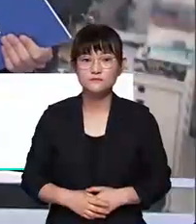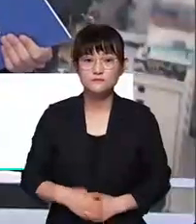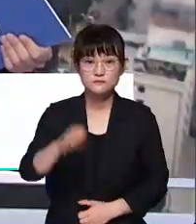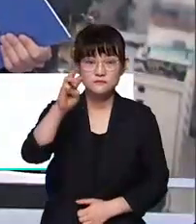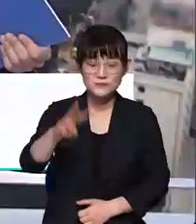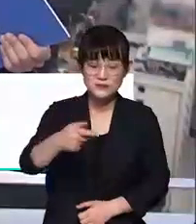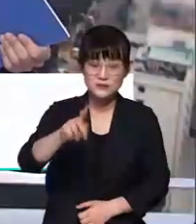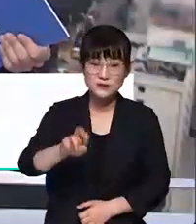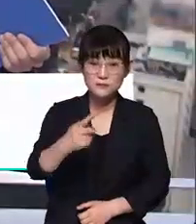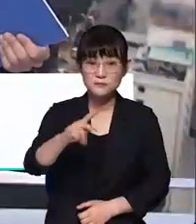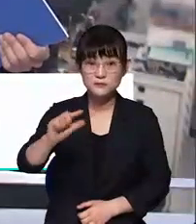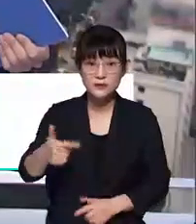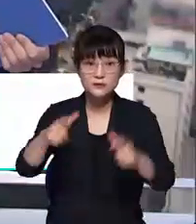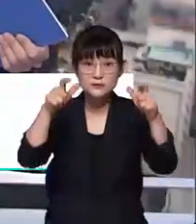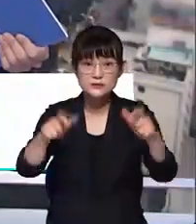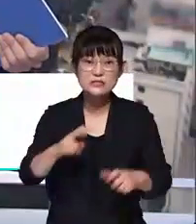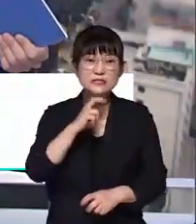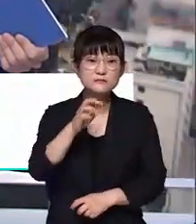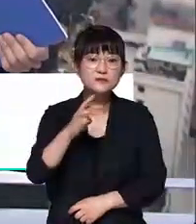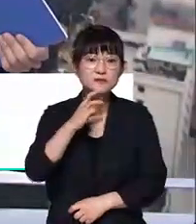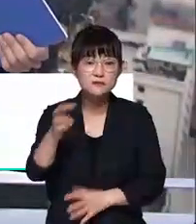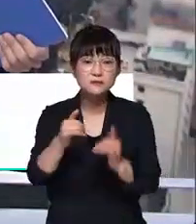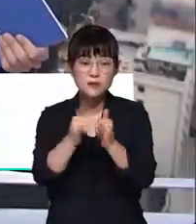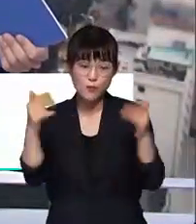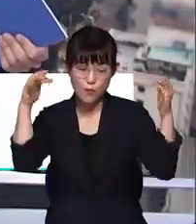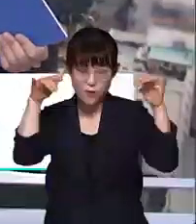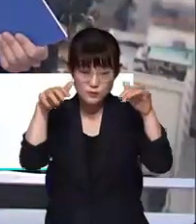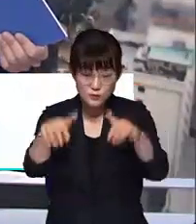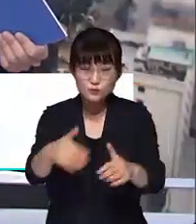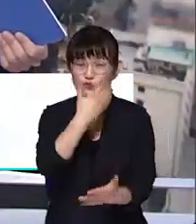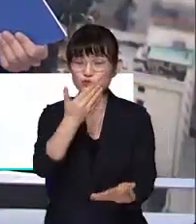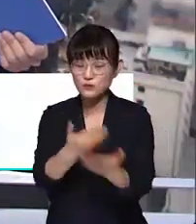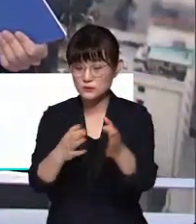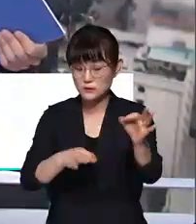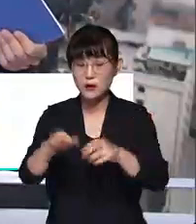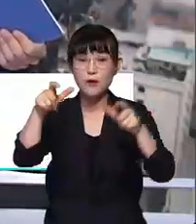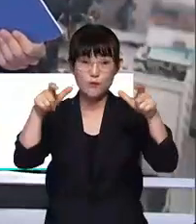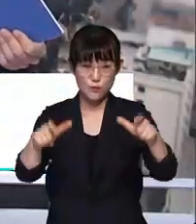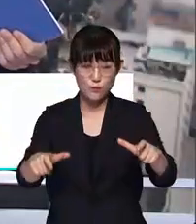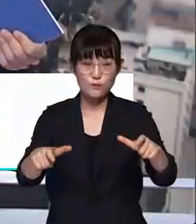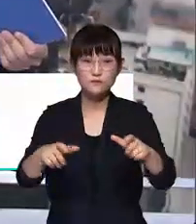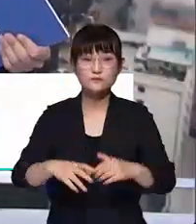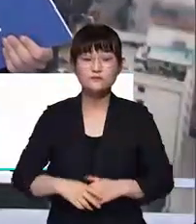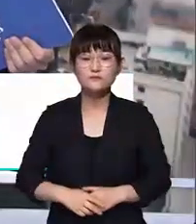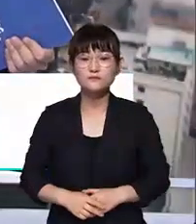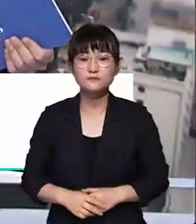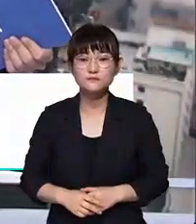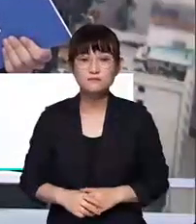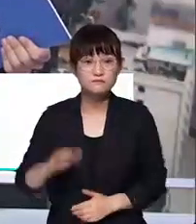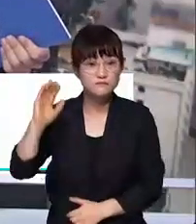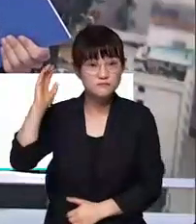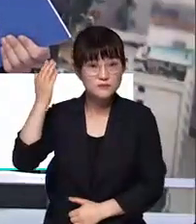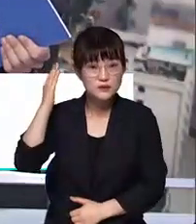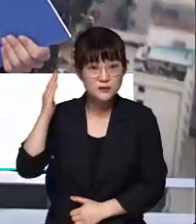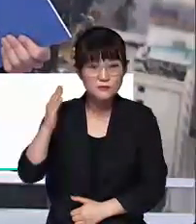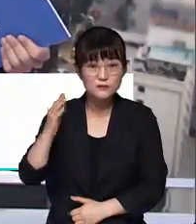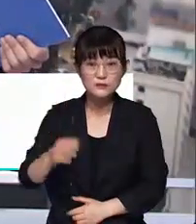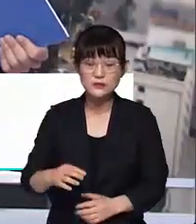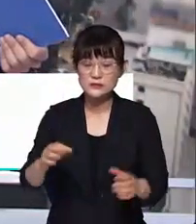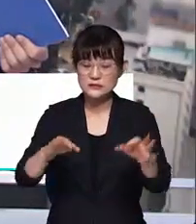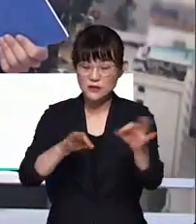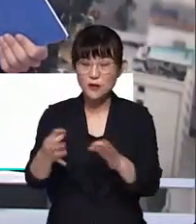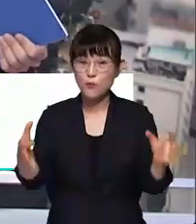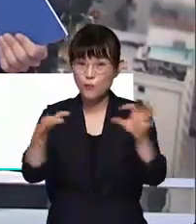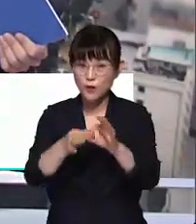광주 첨단단지는 20, 30대가 몰려드는 광주의 주요 상권 가운데 하나로 떠올랐습니다. 최근에는 주상복합